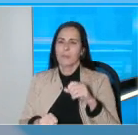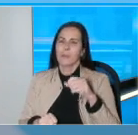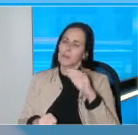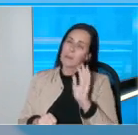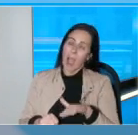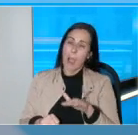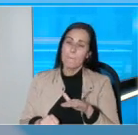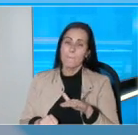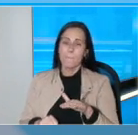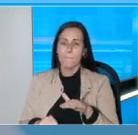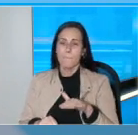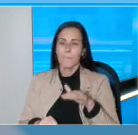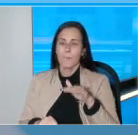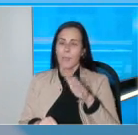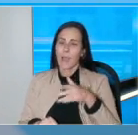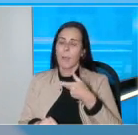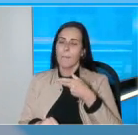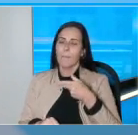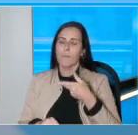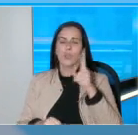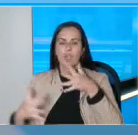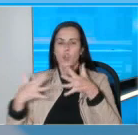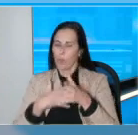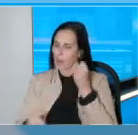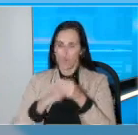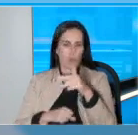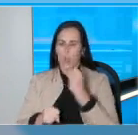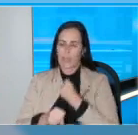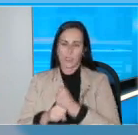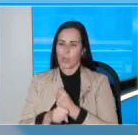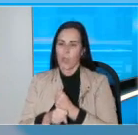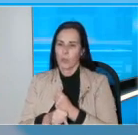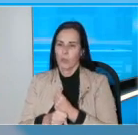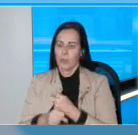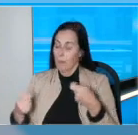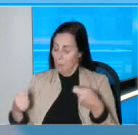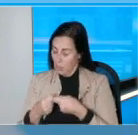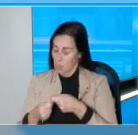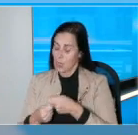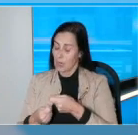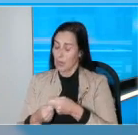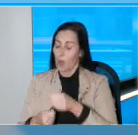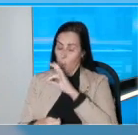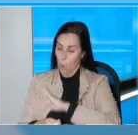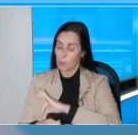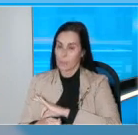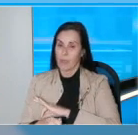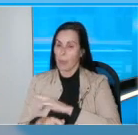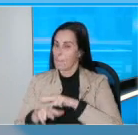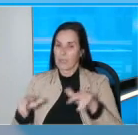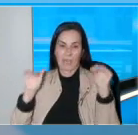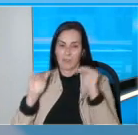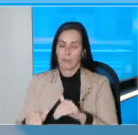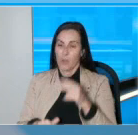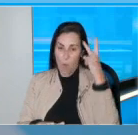אומר לזה, הייתי קורא לזה של שקיפות, והוא מאוד מאוד מתקשה בזה. ובפן של היחסים עם רוסיה המצב יידרדר, משום שהוא הגיע